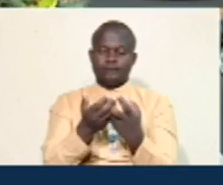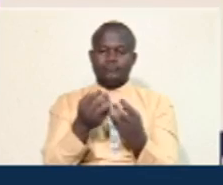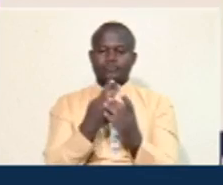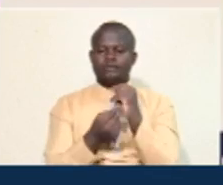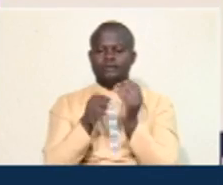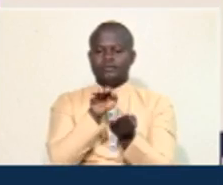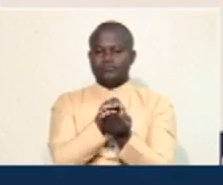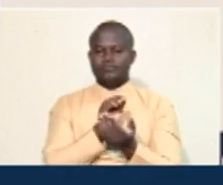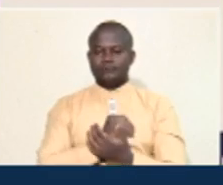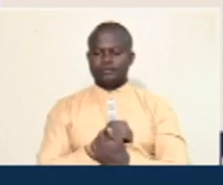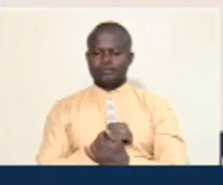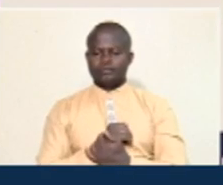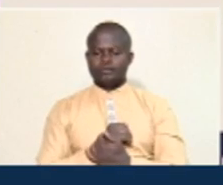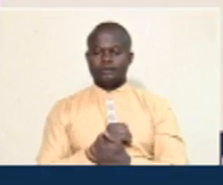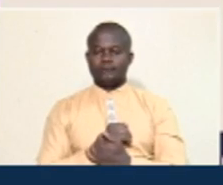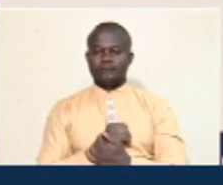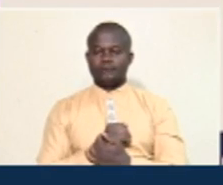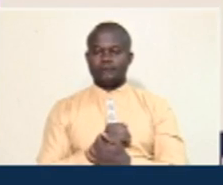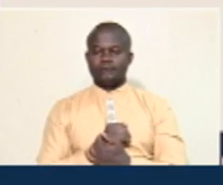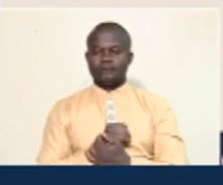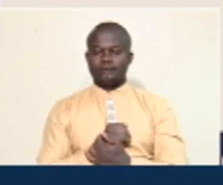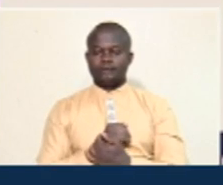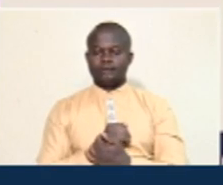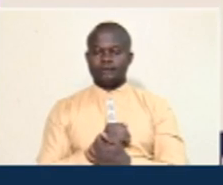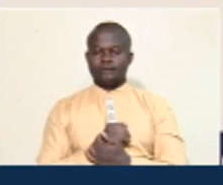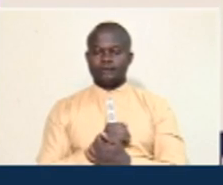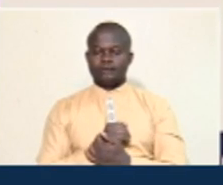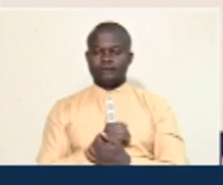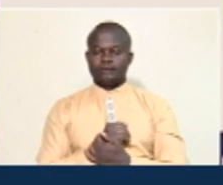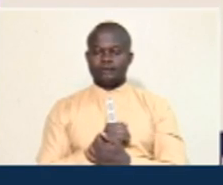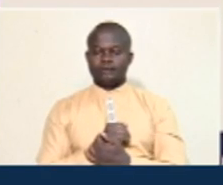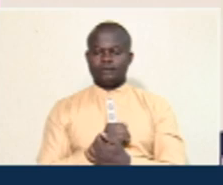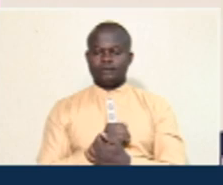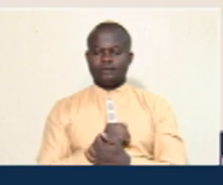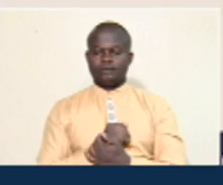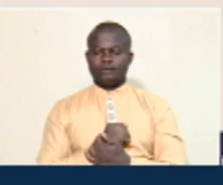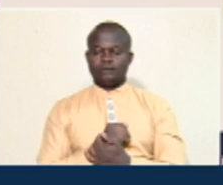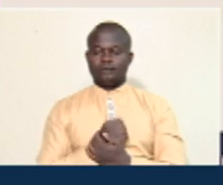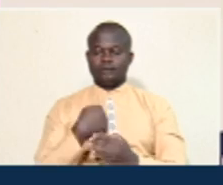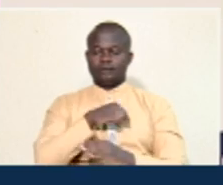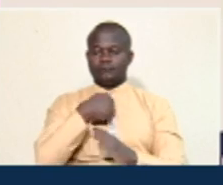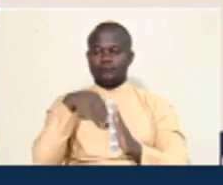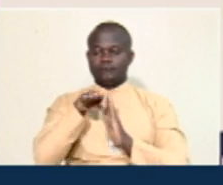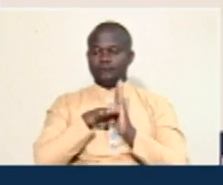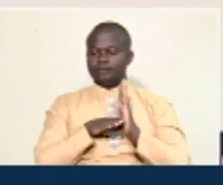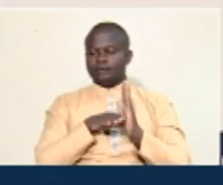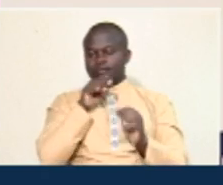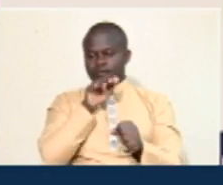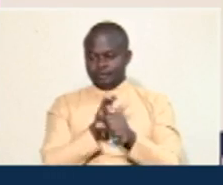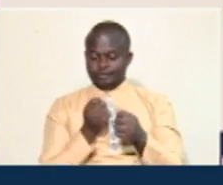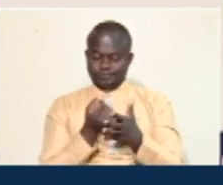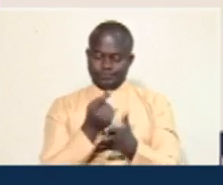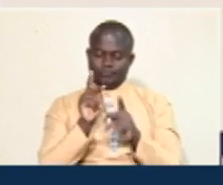zombi. Amongst many other products and services that we have in the pipeline, dufite gahunda nyinshi